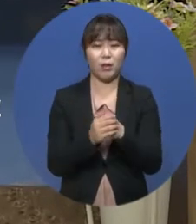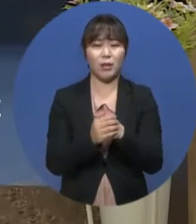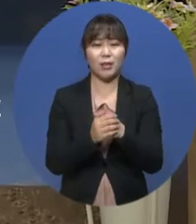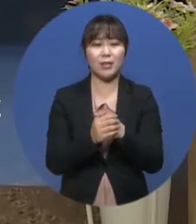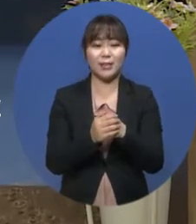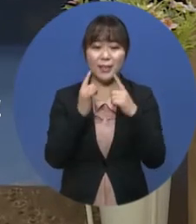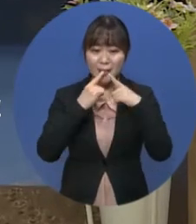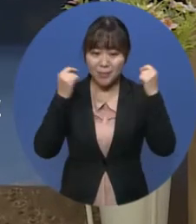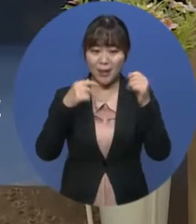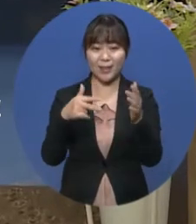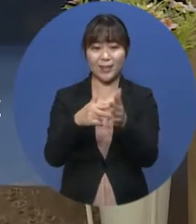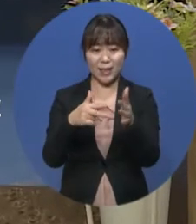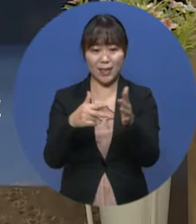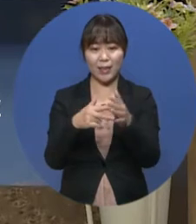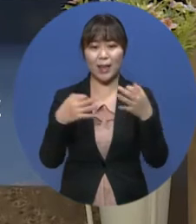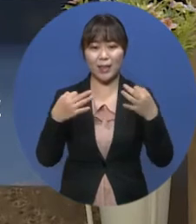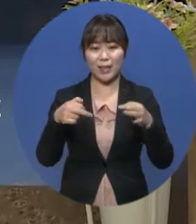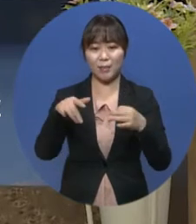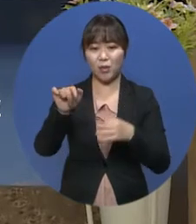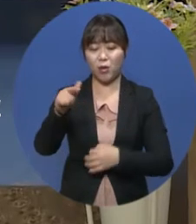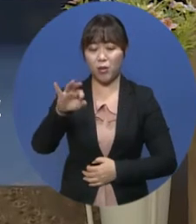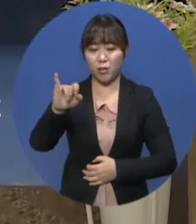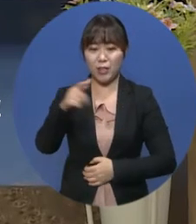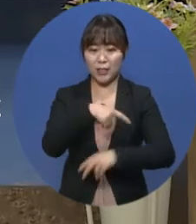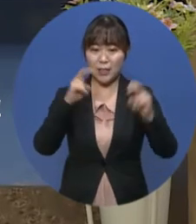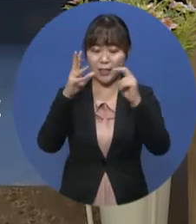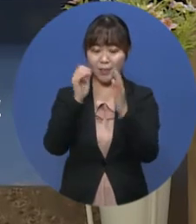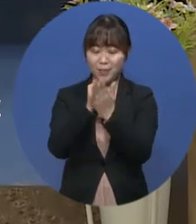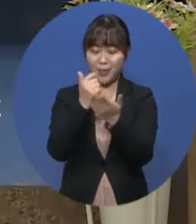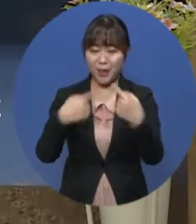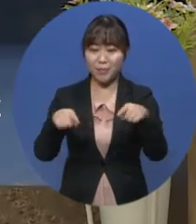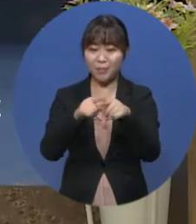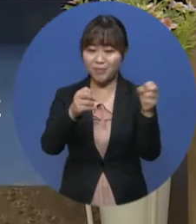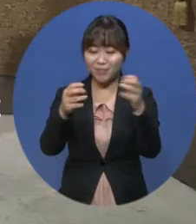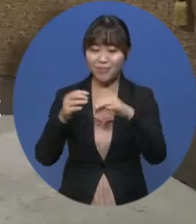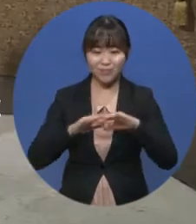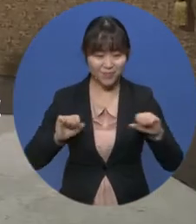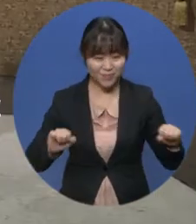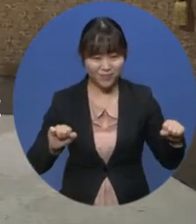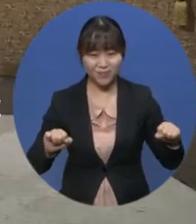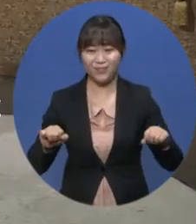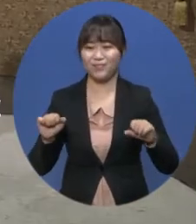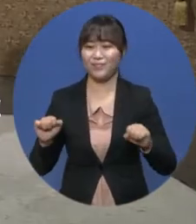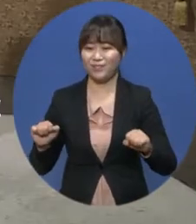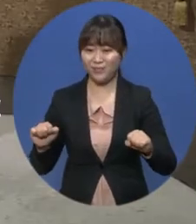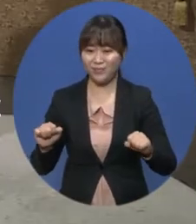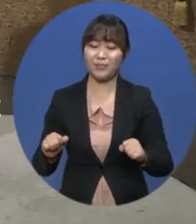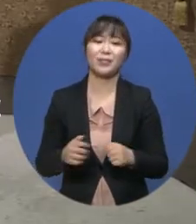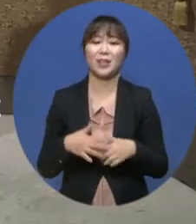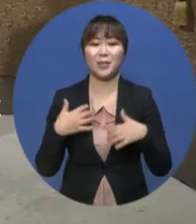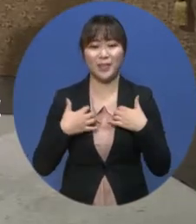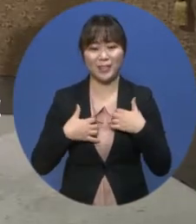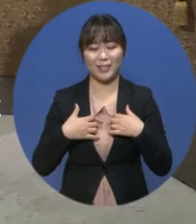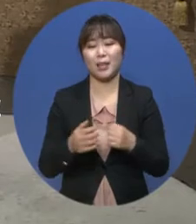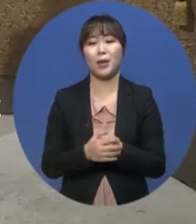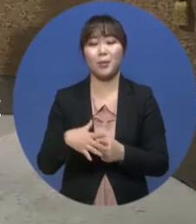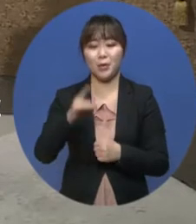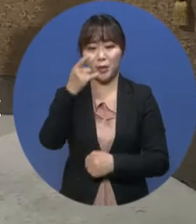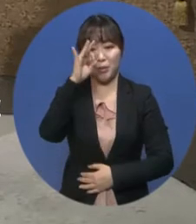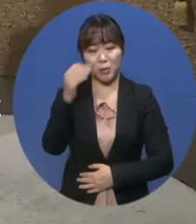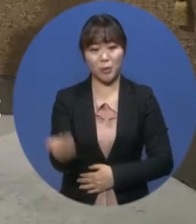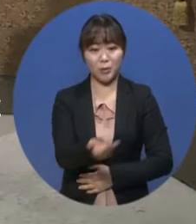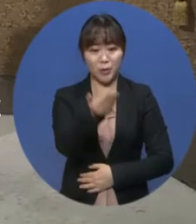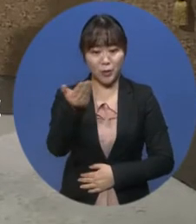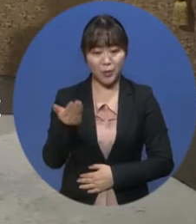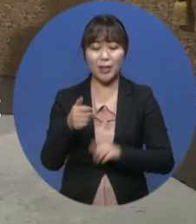재단 김 거는 이사장님과 함께 이야기 나눠보겠습니다 이 선생님 반갑습니다 4항 같습니다 먼저 시청자